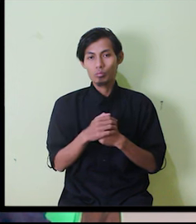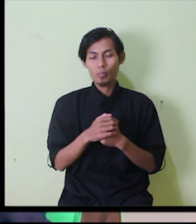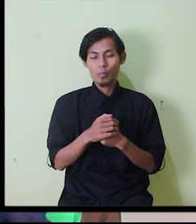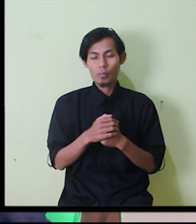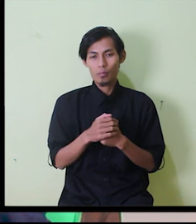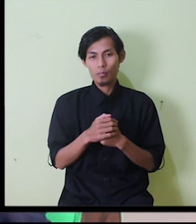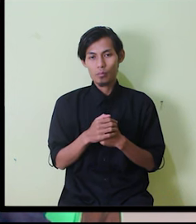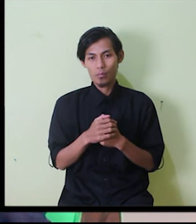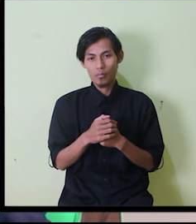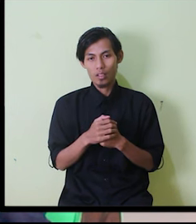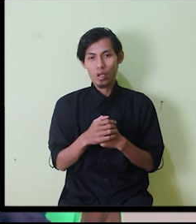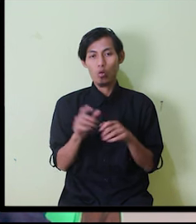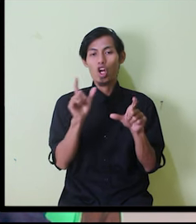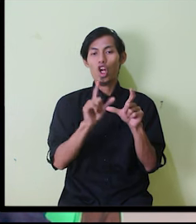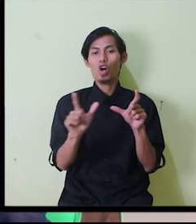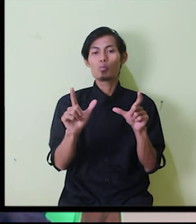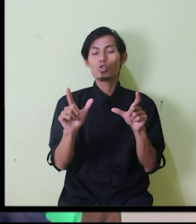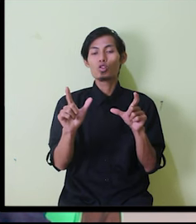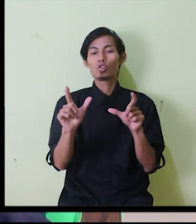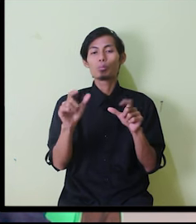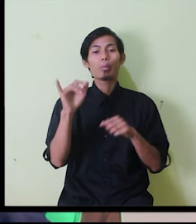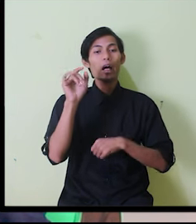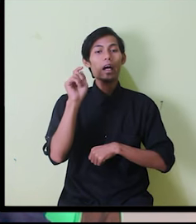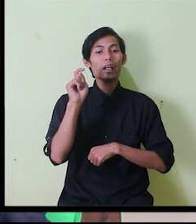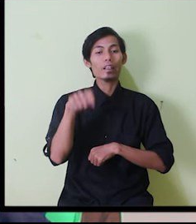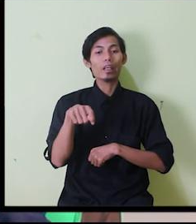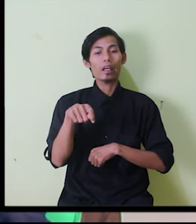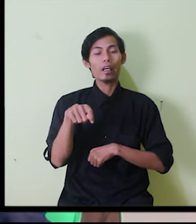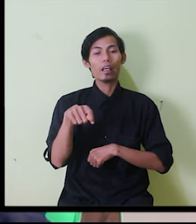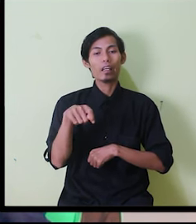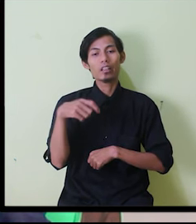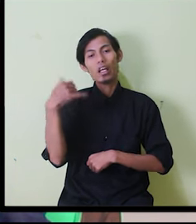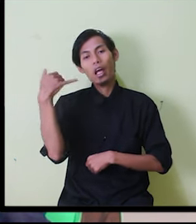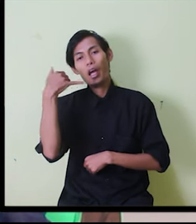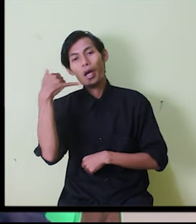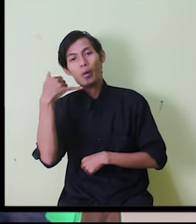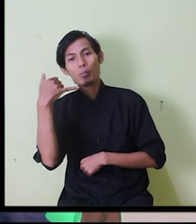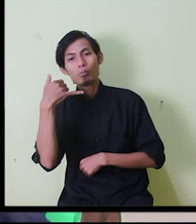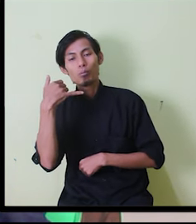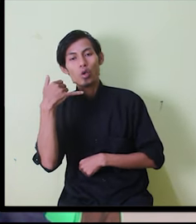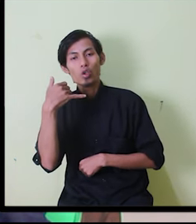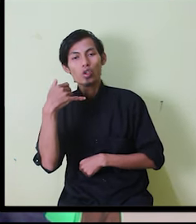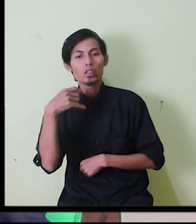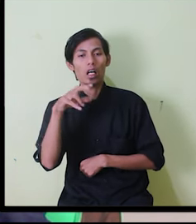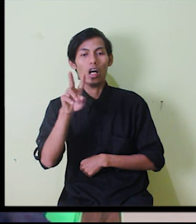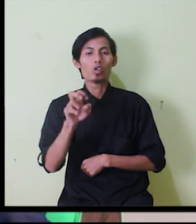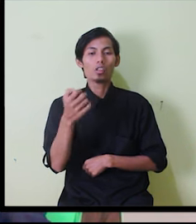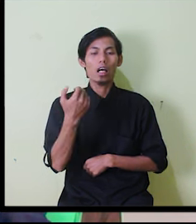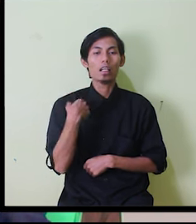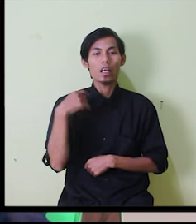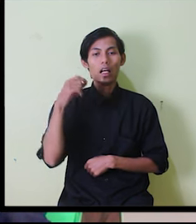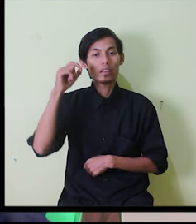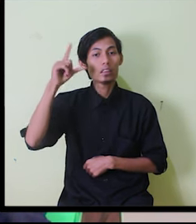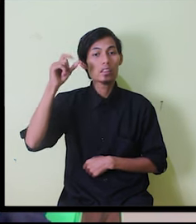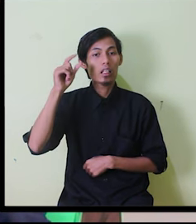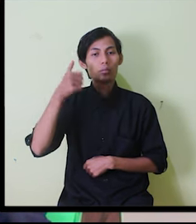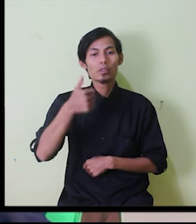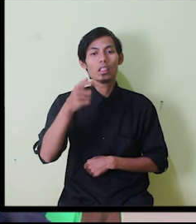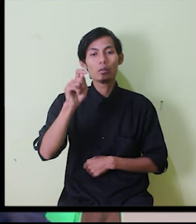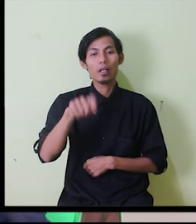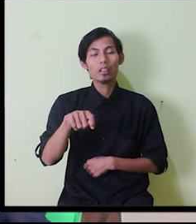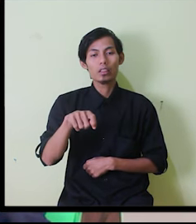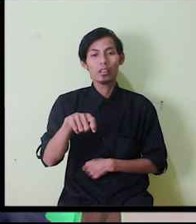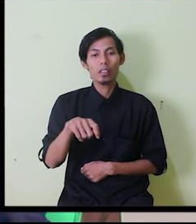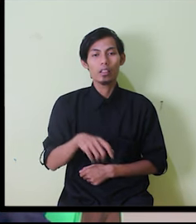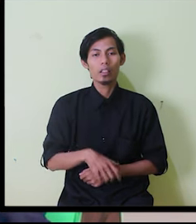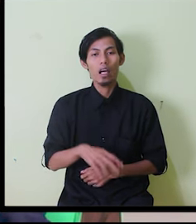hanya mengandalkan sebuah handphone yang yang berbasis paket Ada paket datanya seperti itu bisa